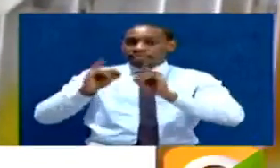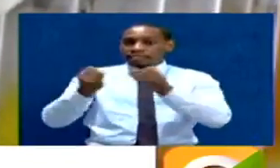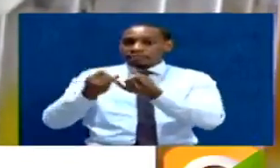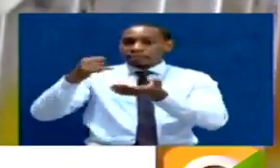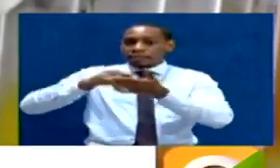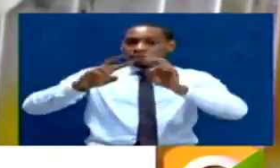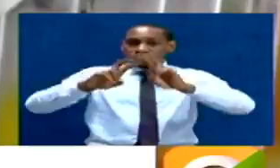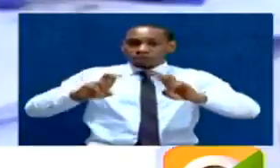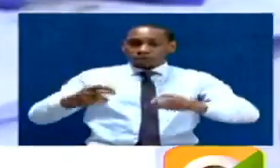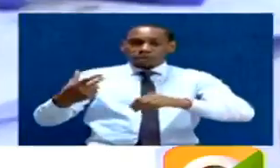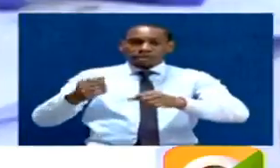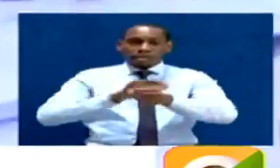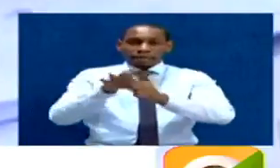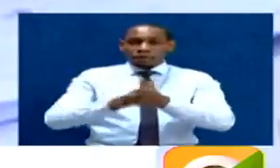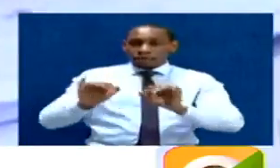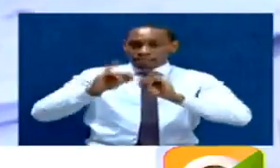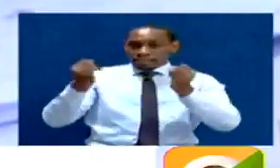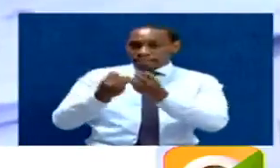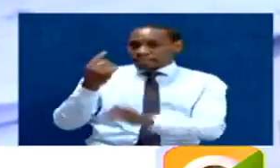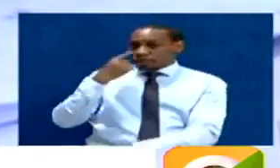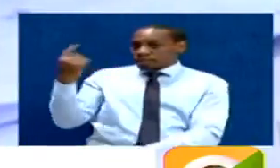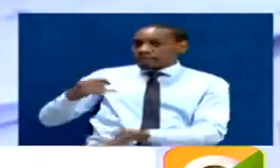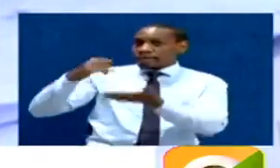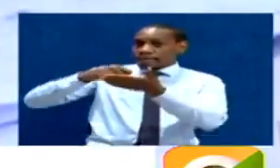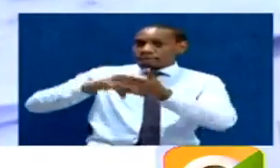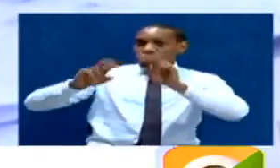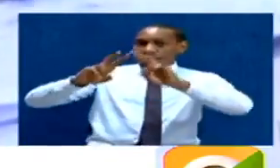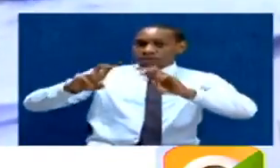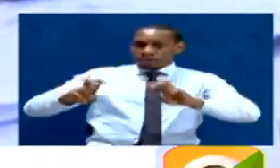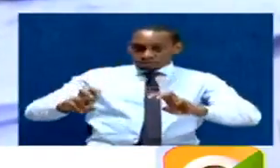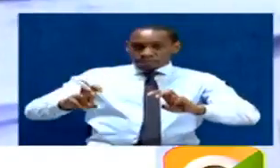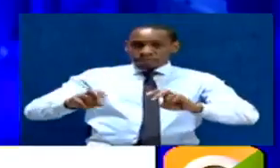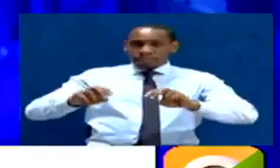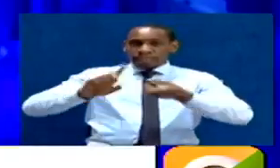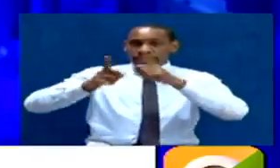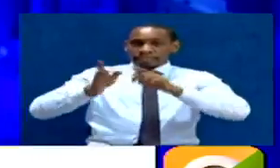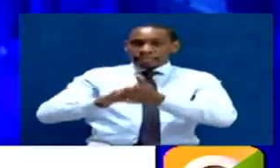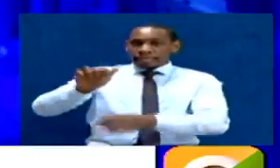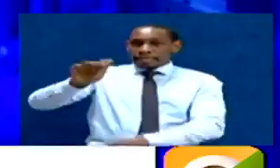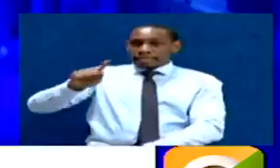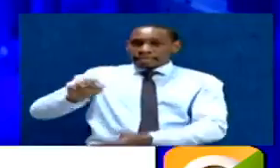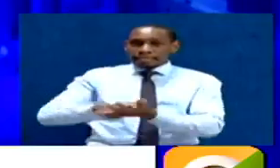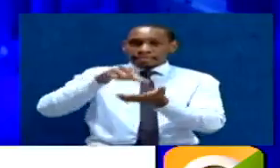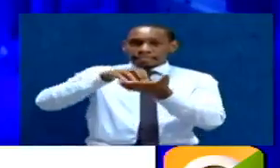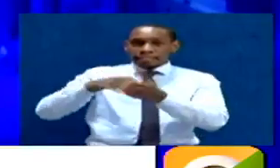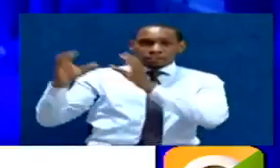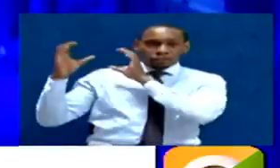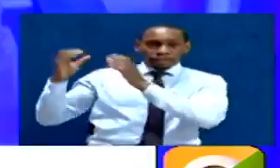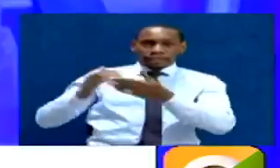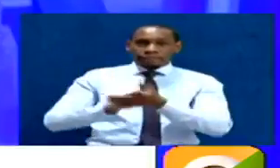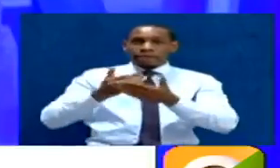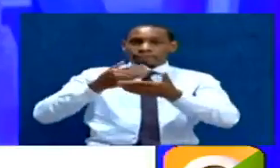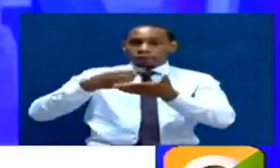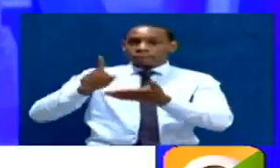kwa utafiti wa chanjo ya corona. Taasisi hii ilihusika katika utafiti wa ubora wa chanjo ya AstraZeneca kwenye bewa la Kilifi kabla